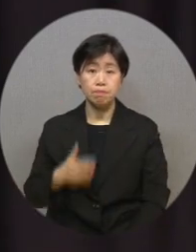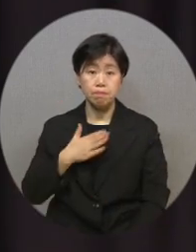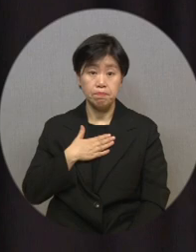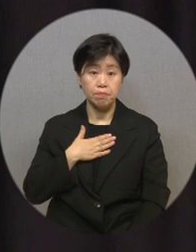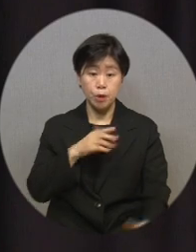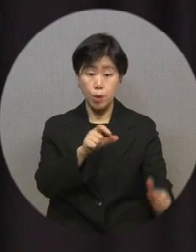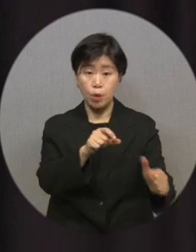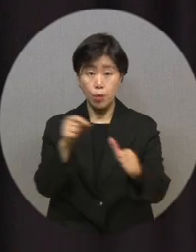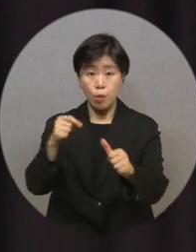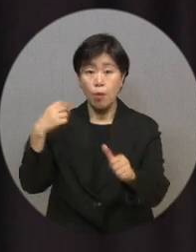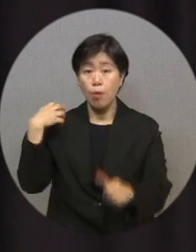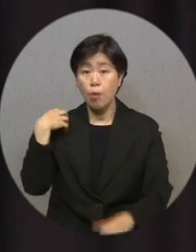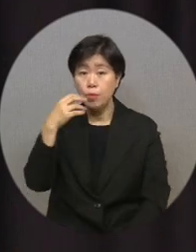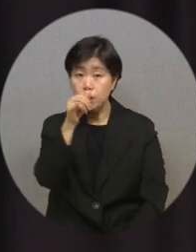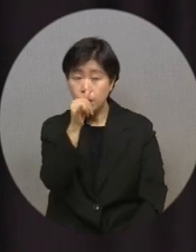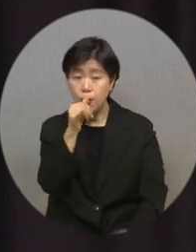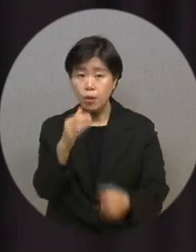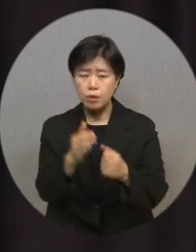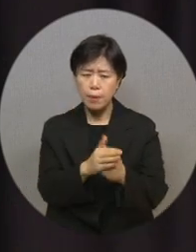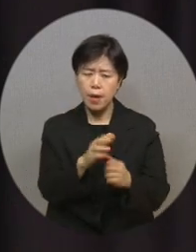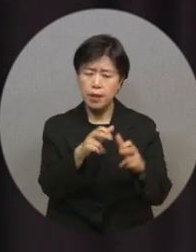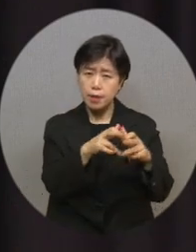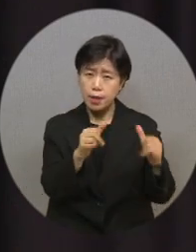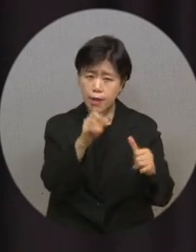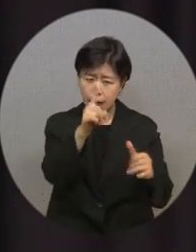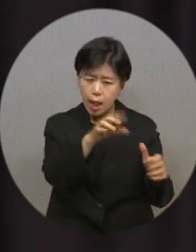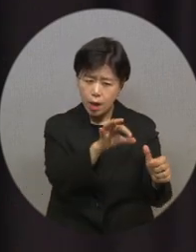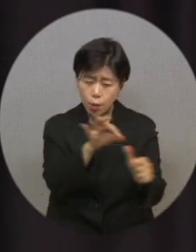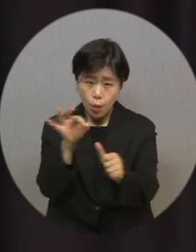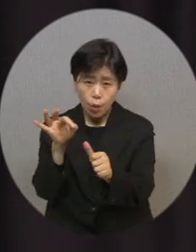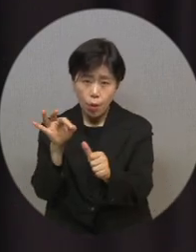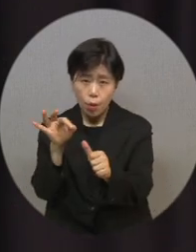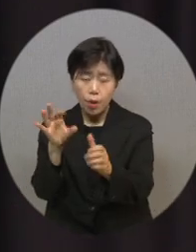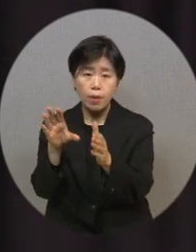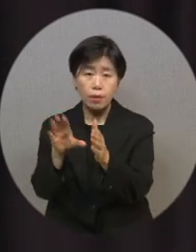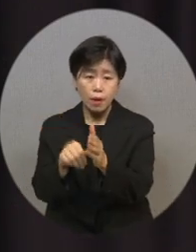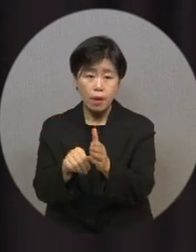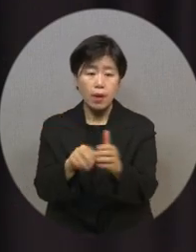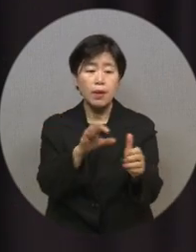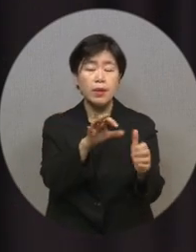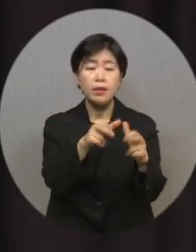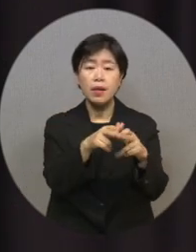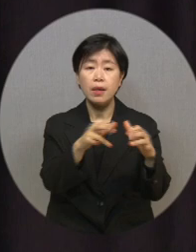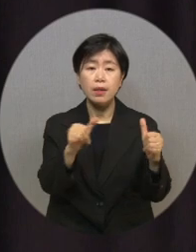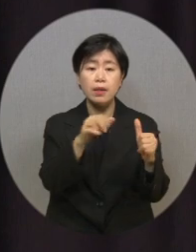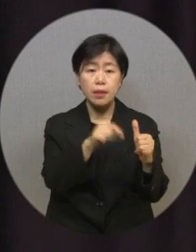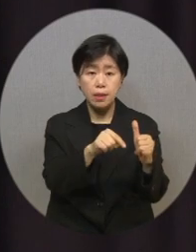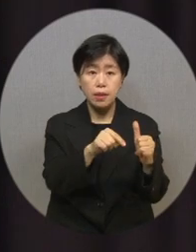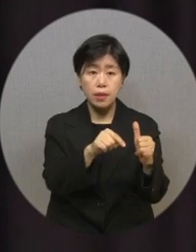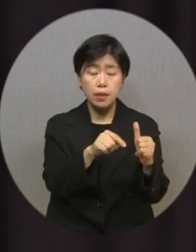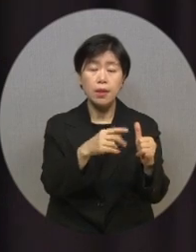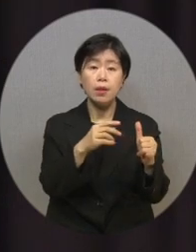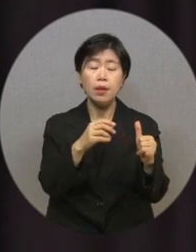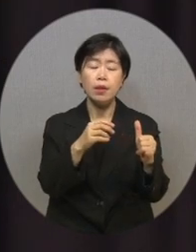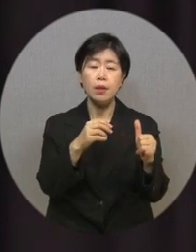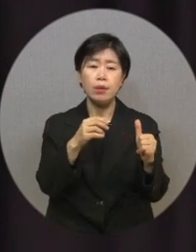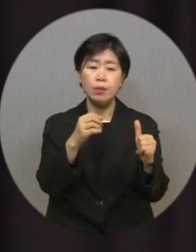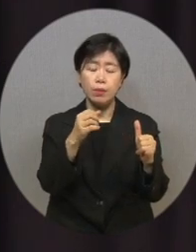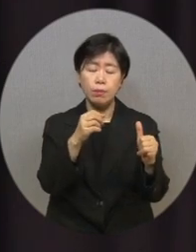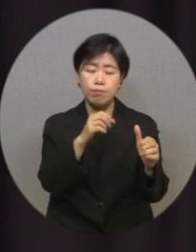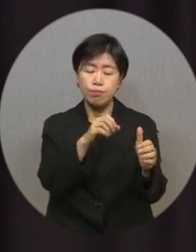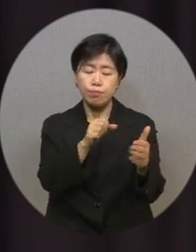담당하다 보니까 장애 남분 고용 시키는게 그분에게 행복을 주고 또 그분에게 행복을 주는 저도 또 행복을 너무